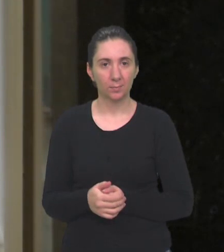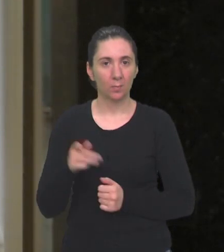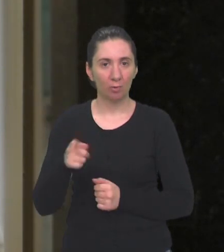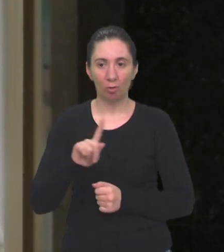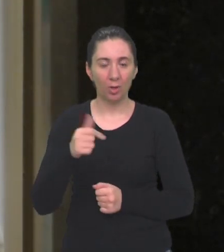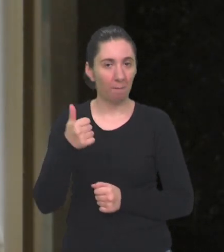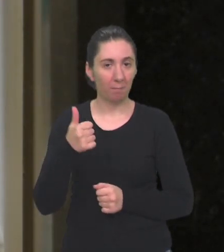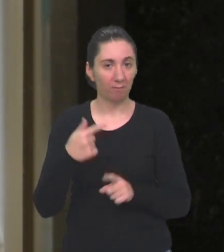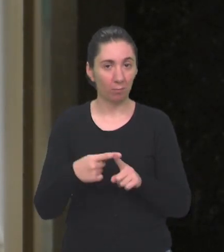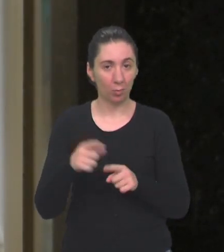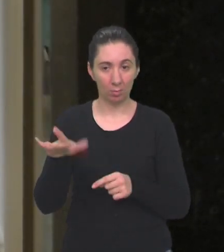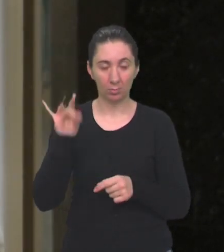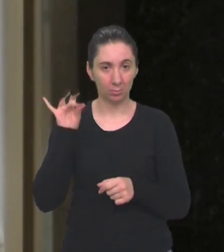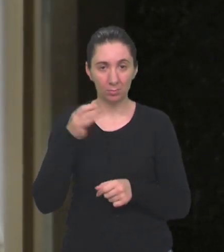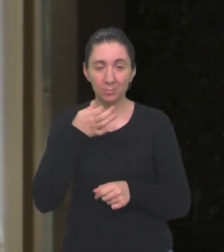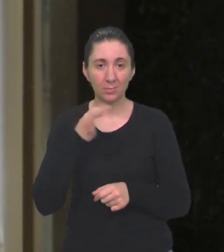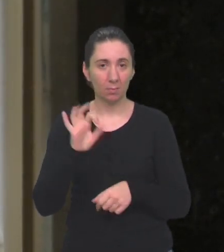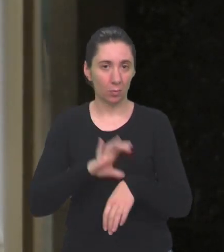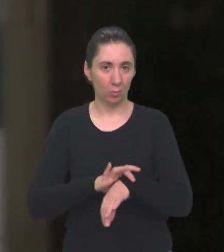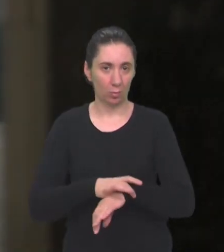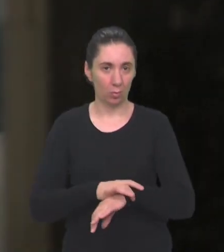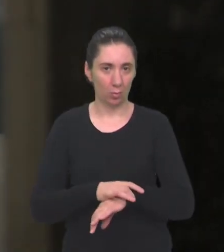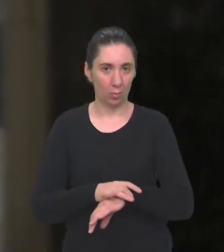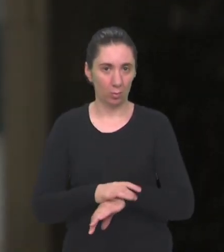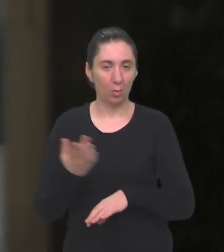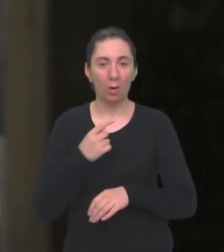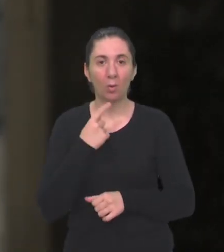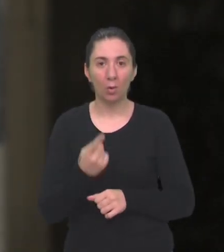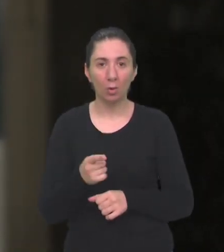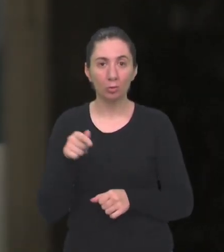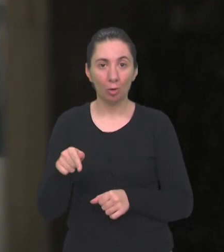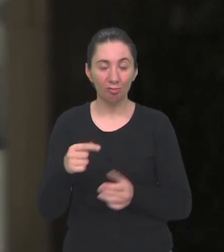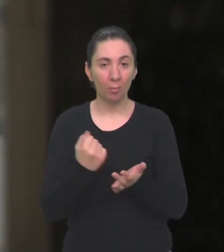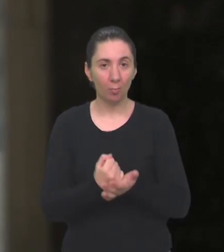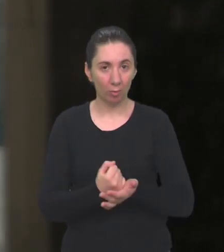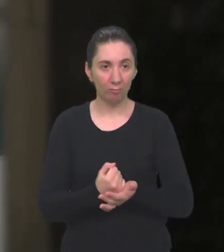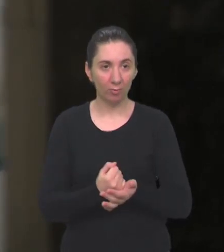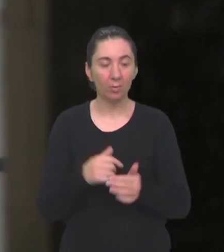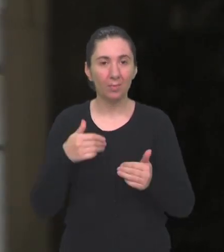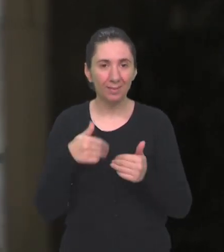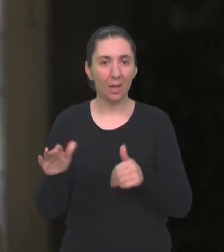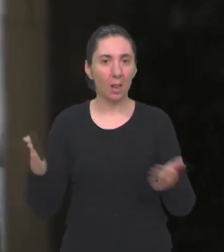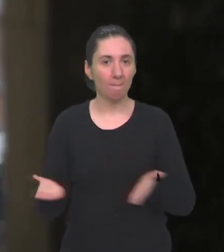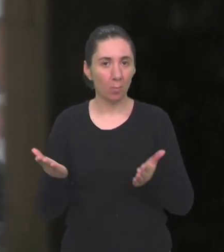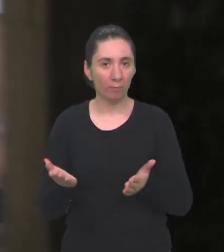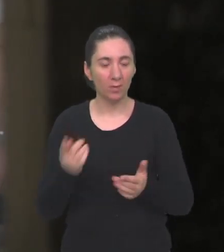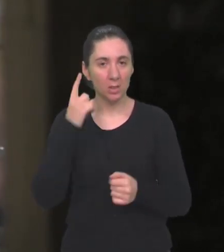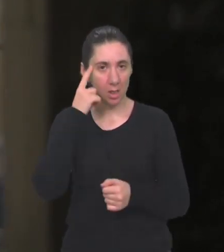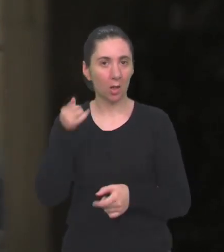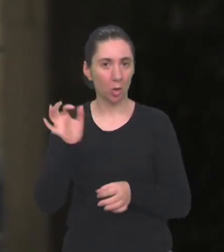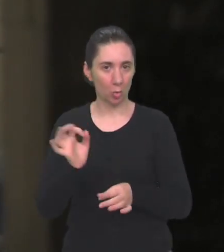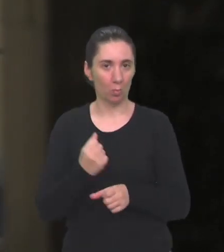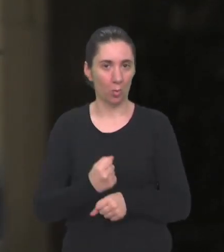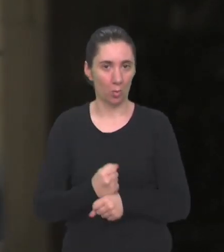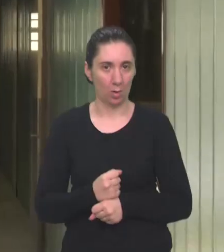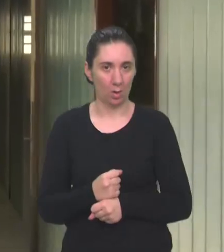Ovo nije prva godina da je izabrana za najdoktoricu, a kako kaže, ova potvrda joj je daljnja motivacija i znak da dobro